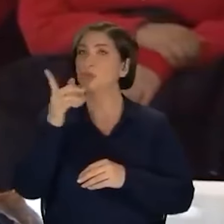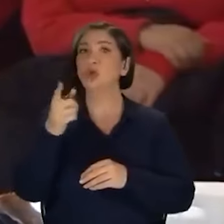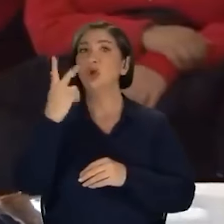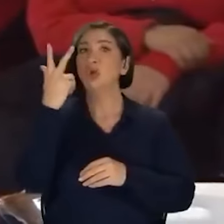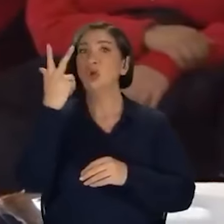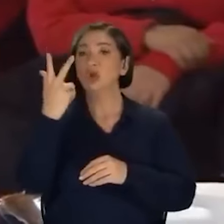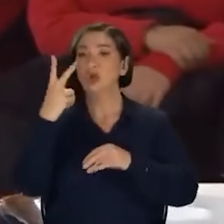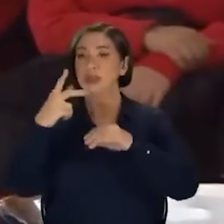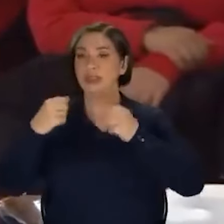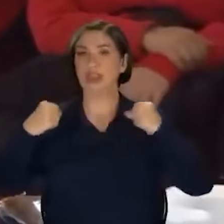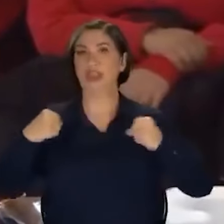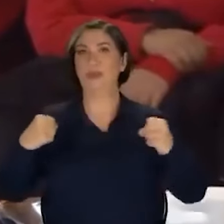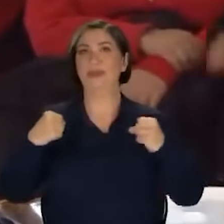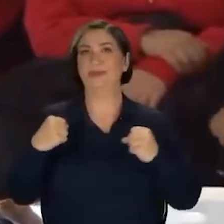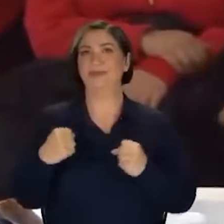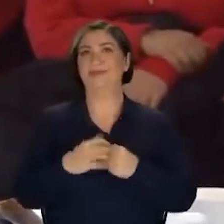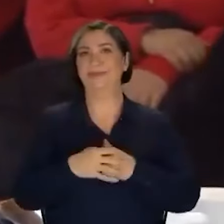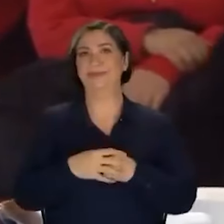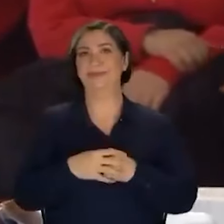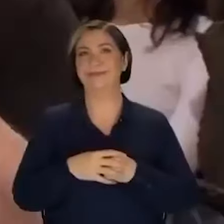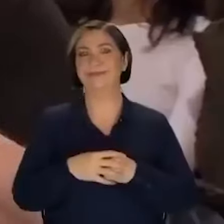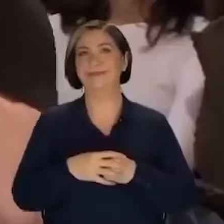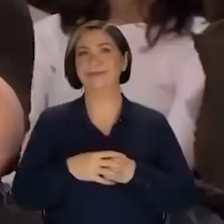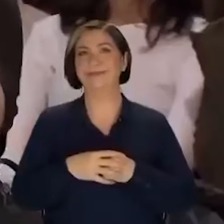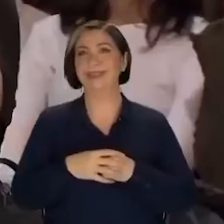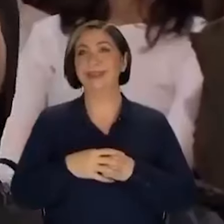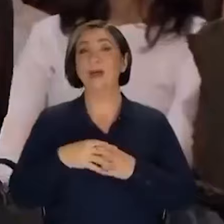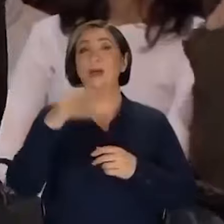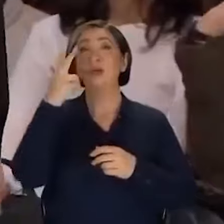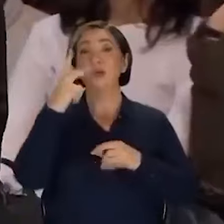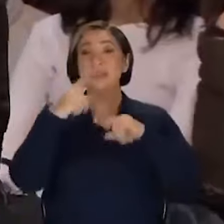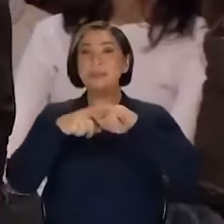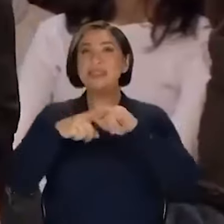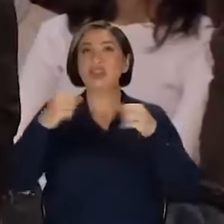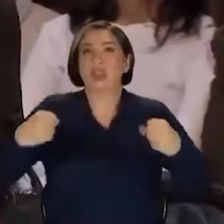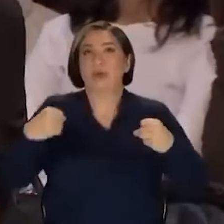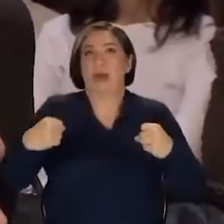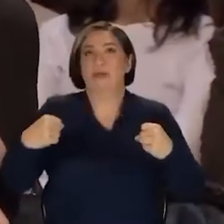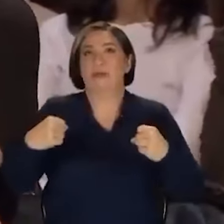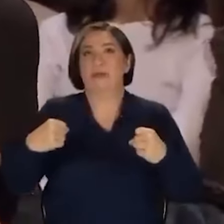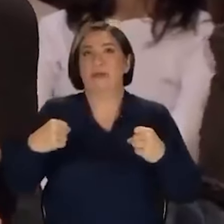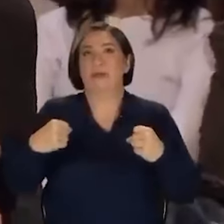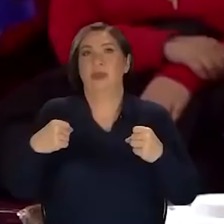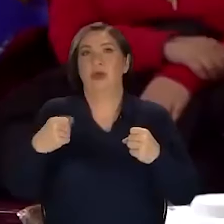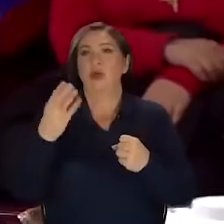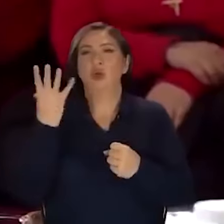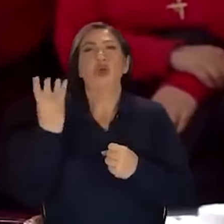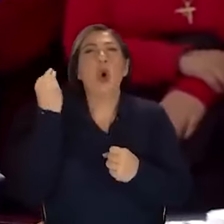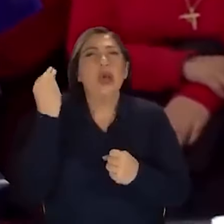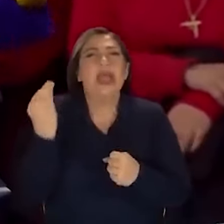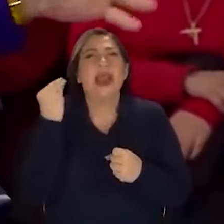3 hipster şişman çocuk 3 hipster şişman ve çok